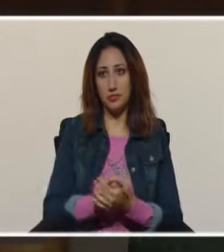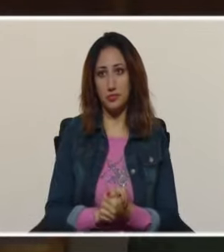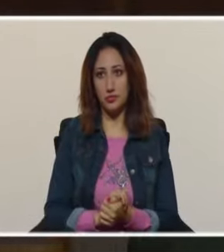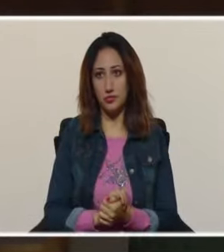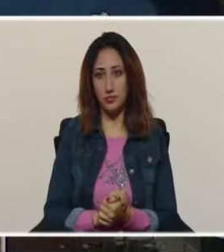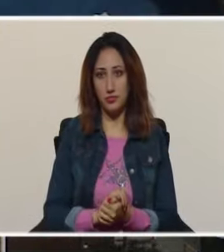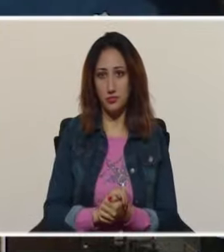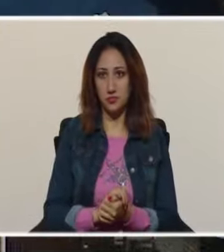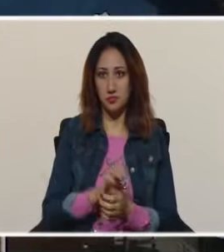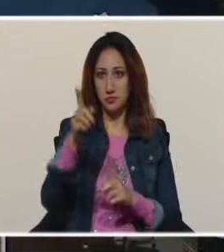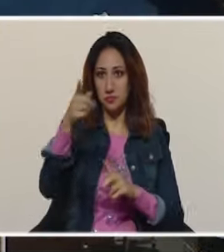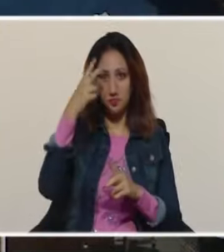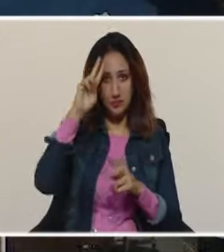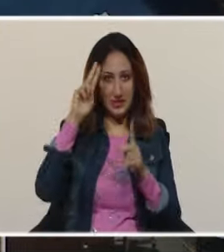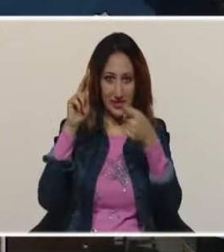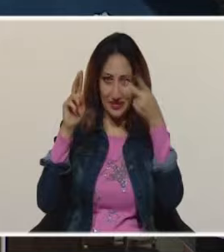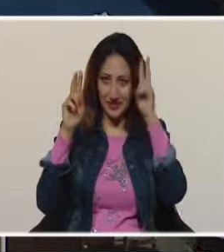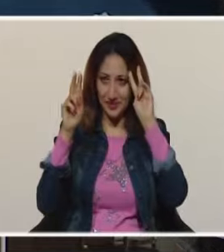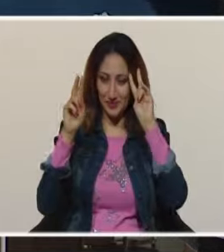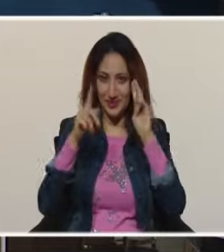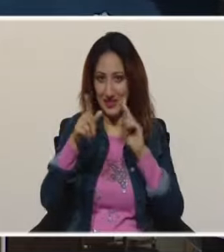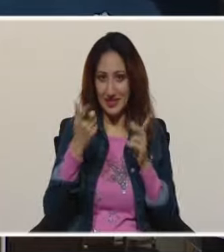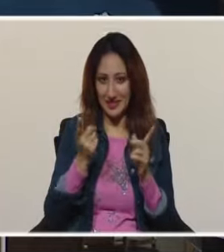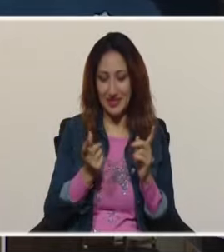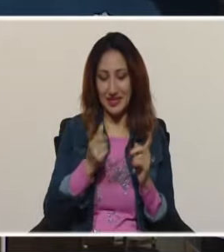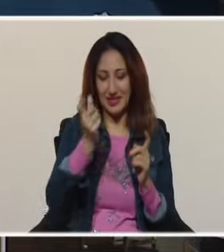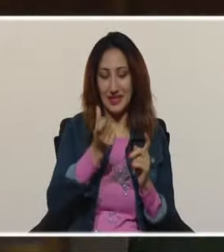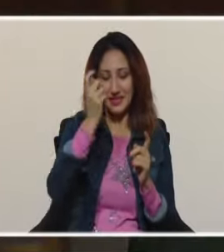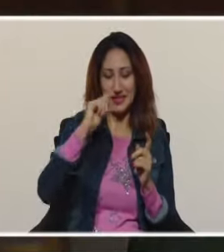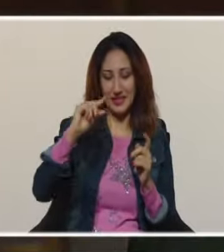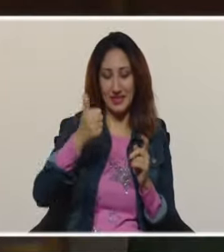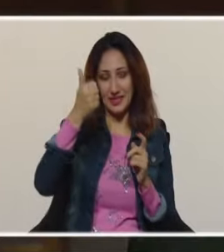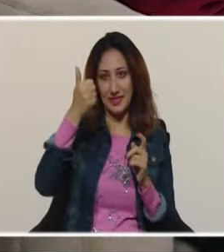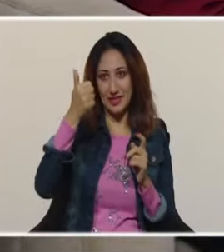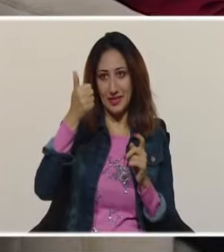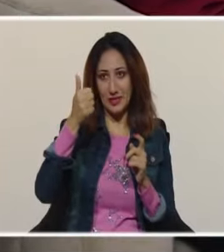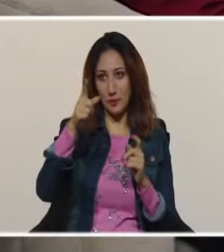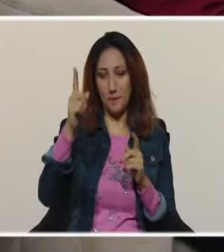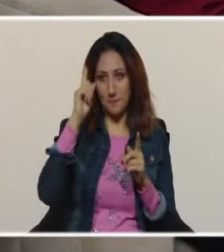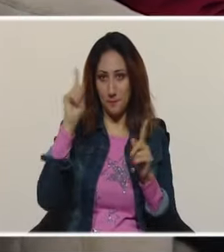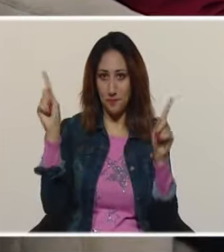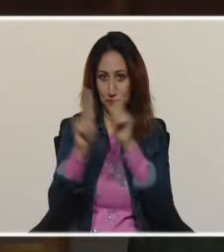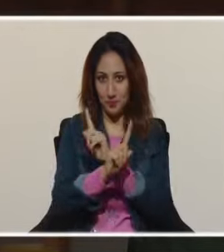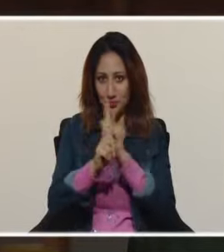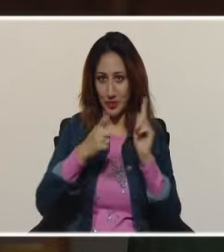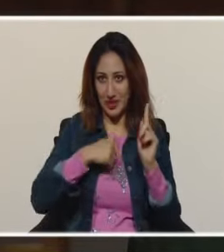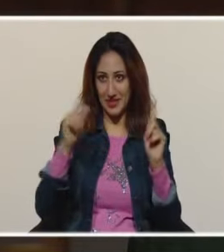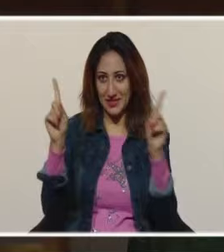مين فيكم مين يعني؟ ندى ونجلاء. انتوا واخدين بالكم ندى ونجلاء؟ ها هي غيرت دلوقتي.